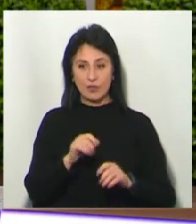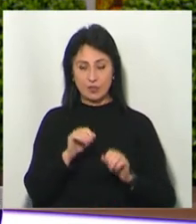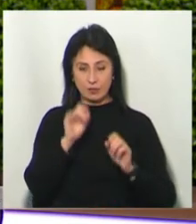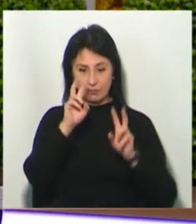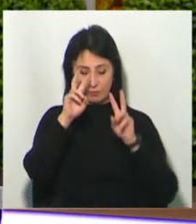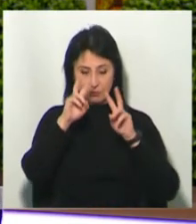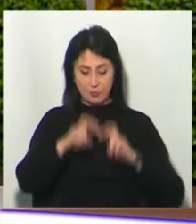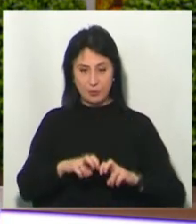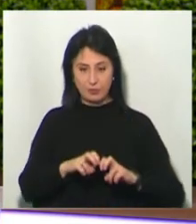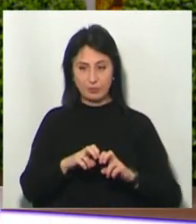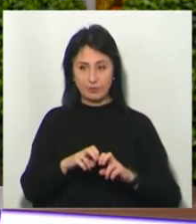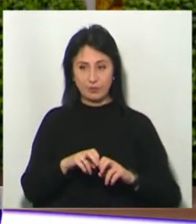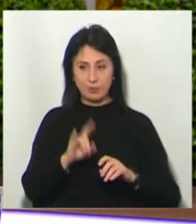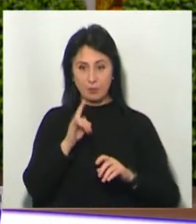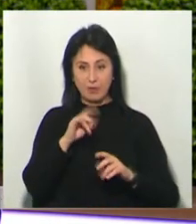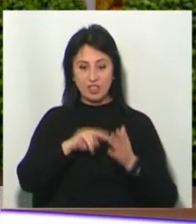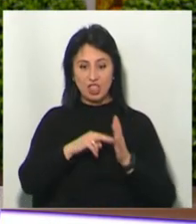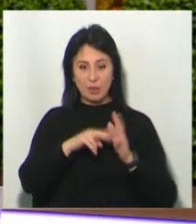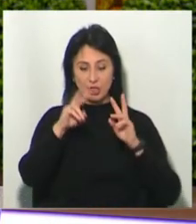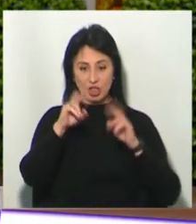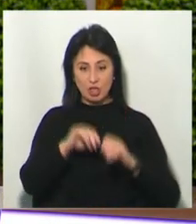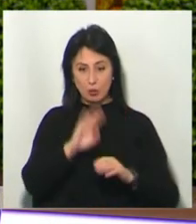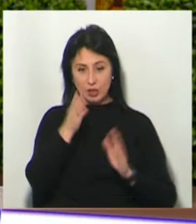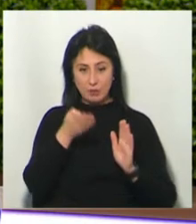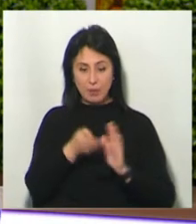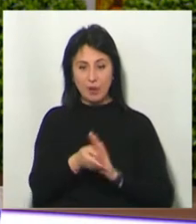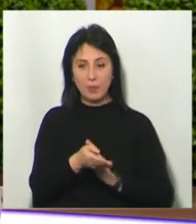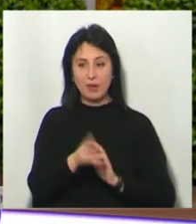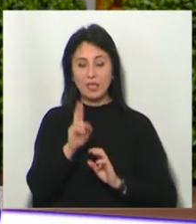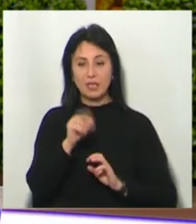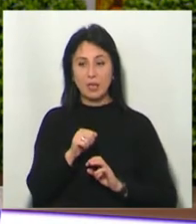ულტრასონოგრაფიით მოხდეს ბავშვის გეგმიური შემოწმება